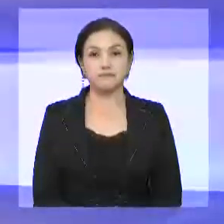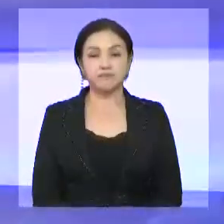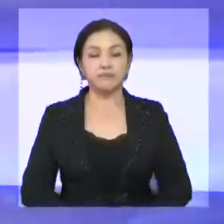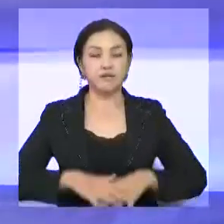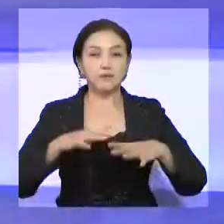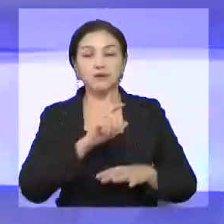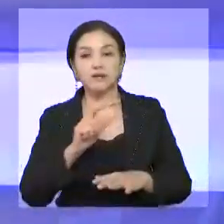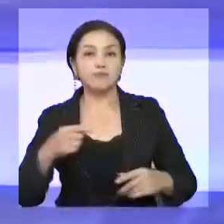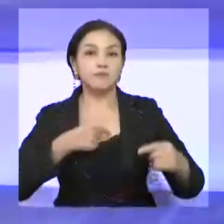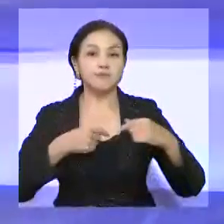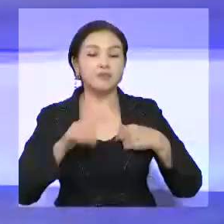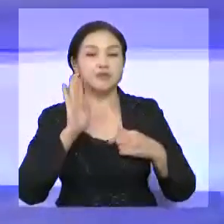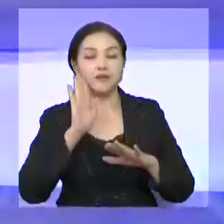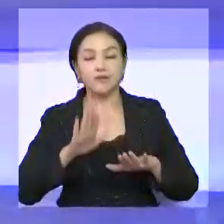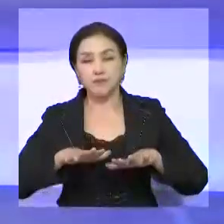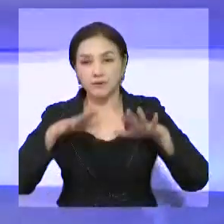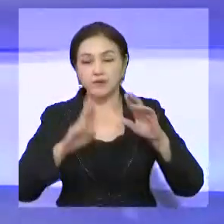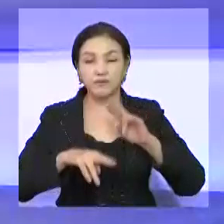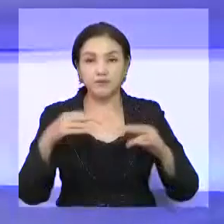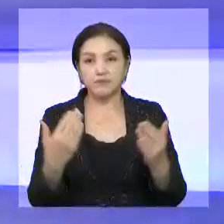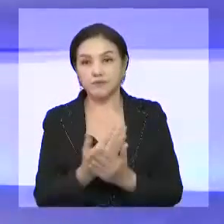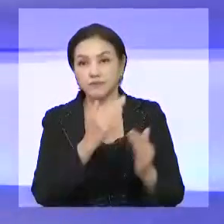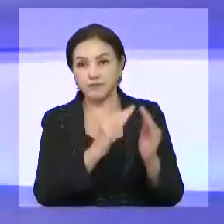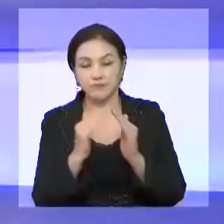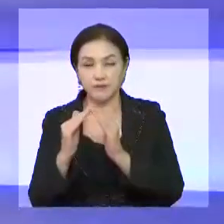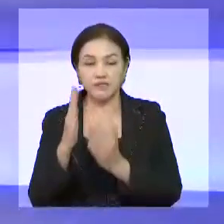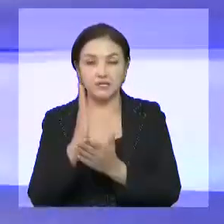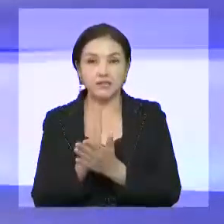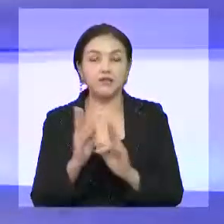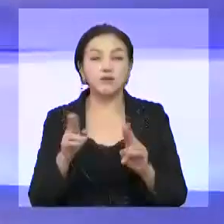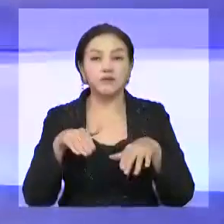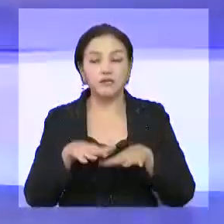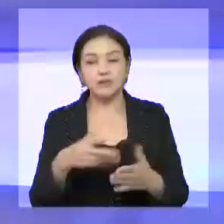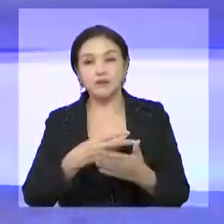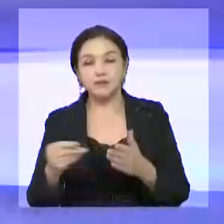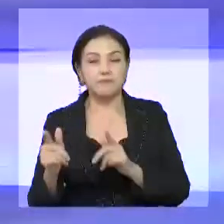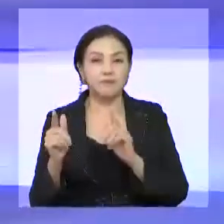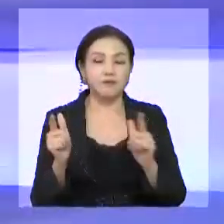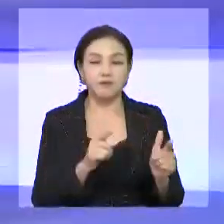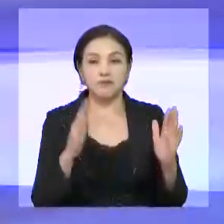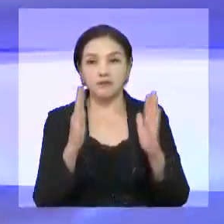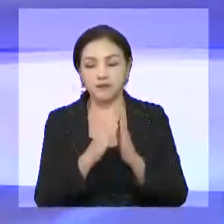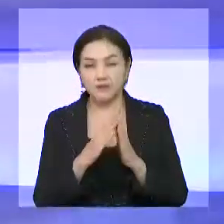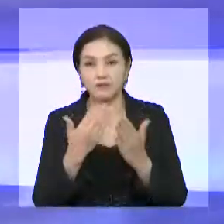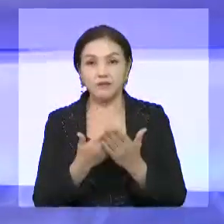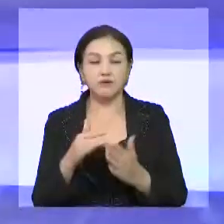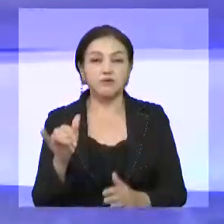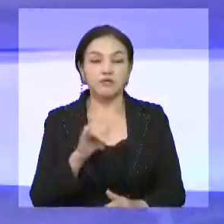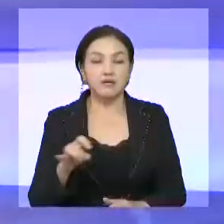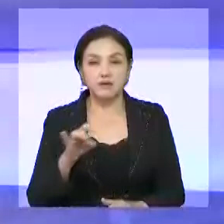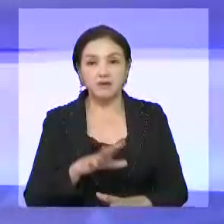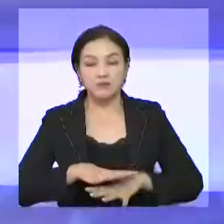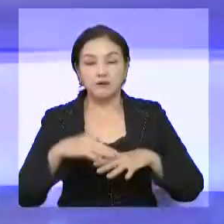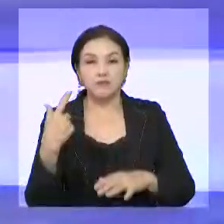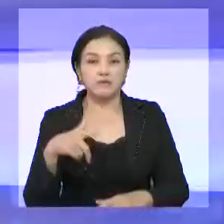Для большинства людей, пострадавших от паводка, строятся новые дома. Однако есть и те, кто решил приобрести готовое жилье. К примеру, в Уилском районе